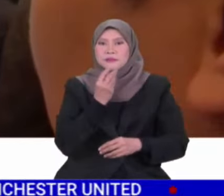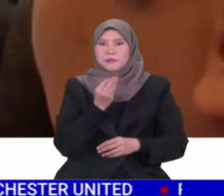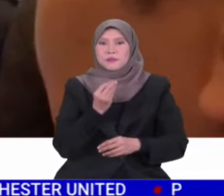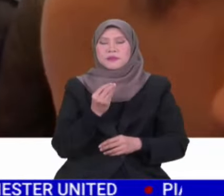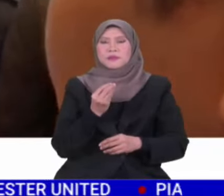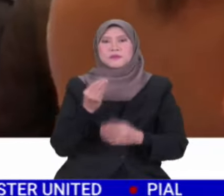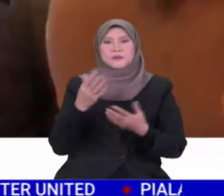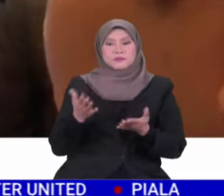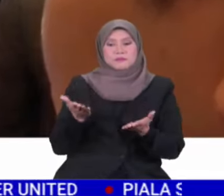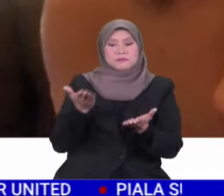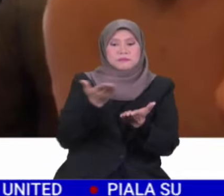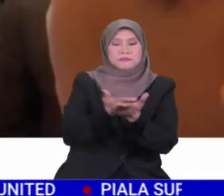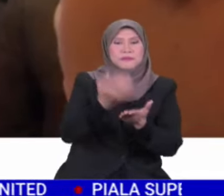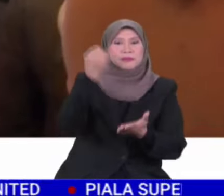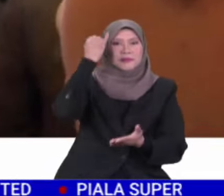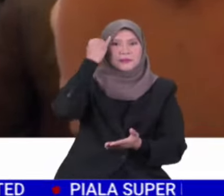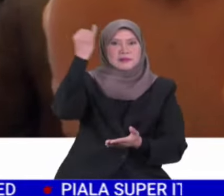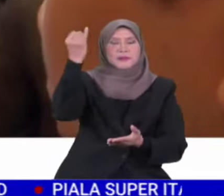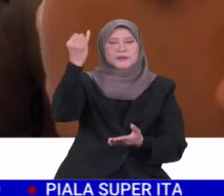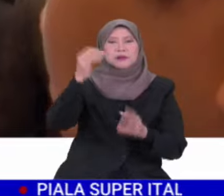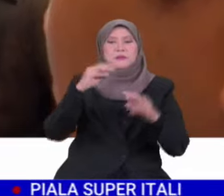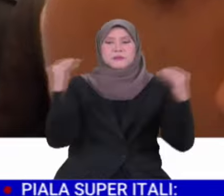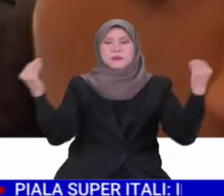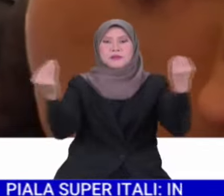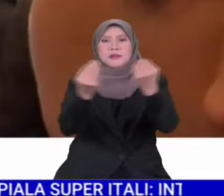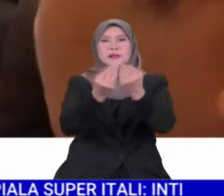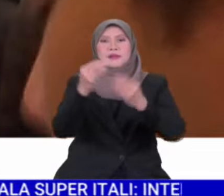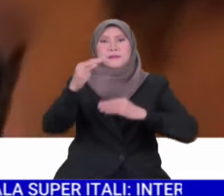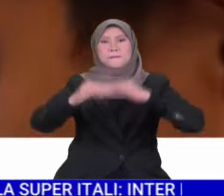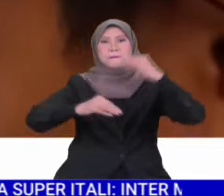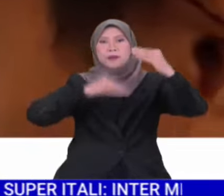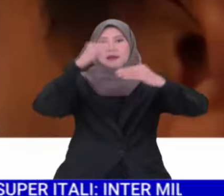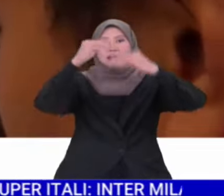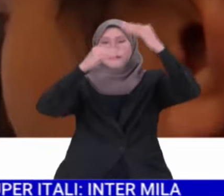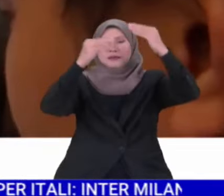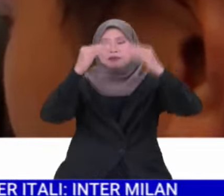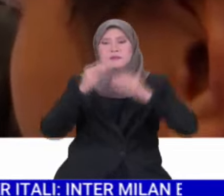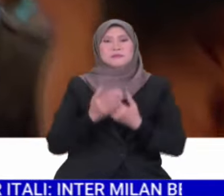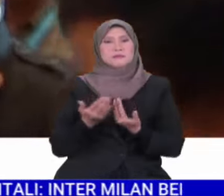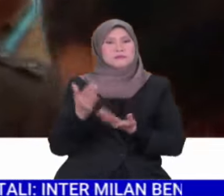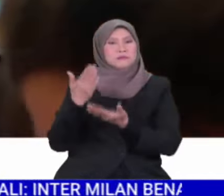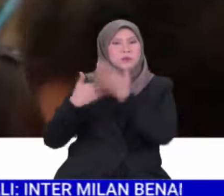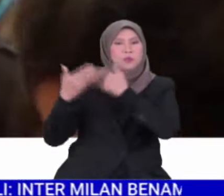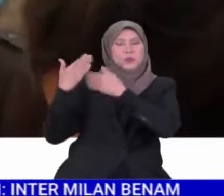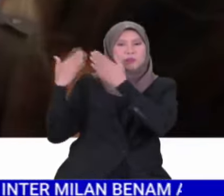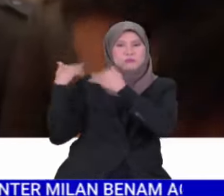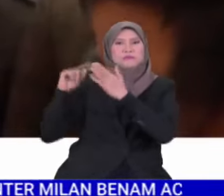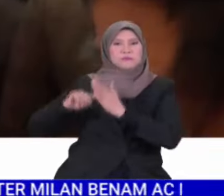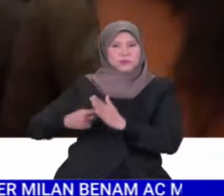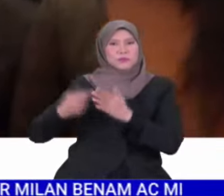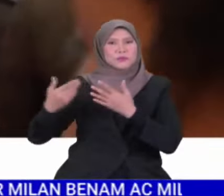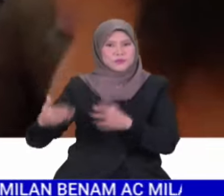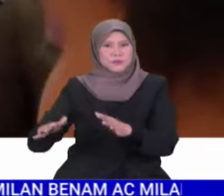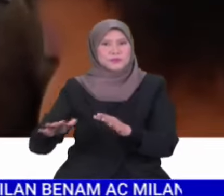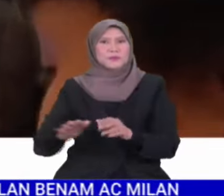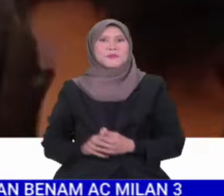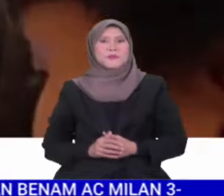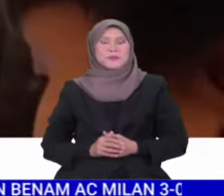melontarkan pandangan mengenai masyarakat madani sejak lebih daripada suku abad yang lalu.